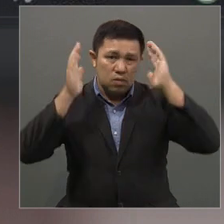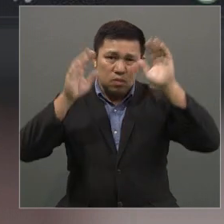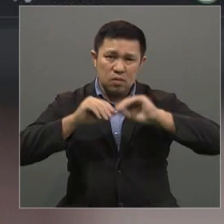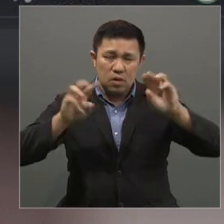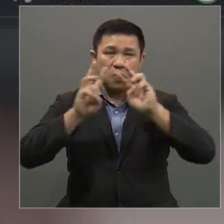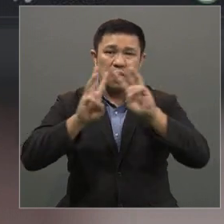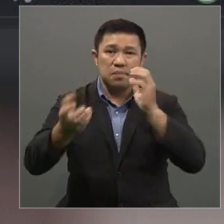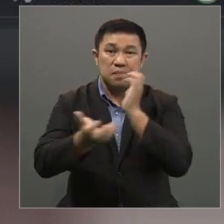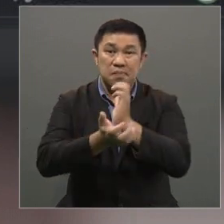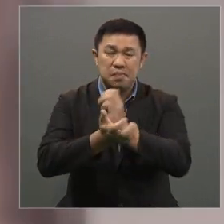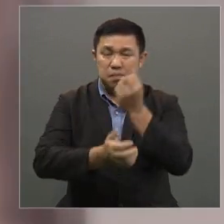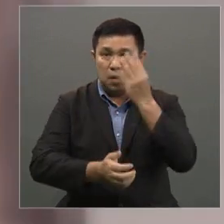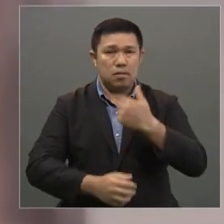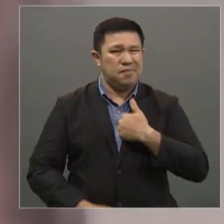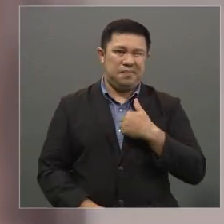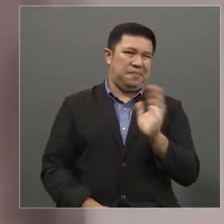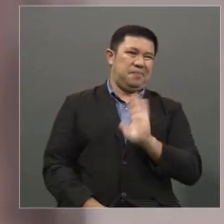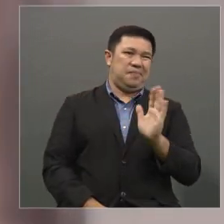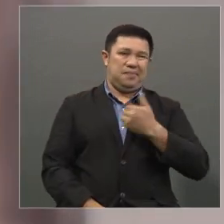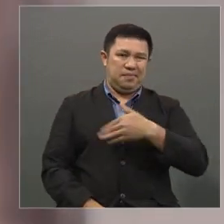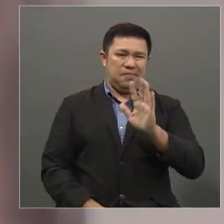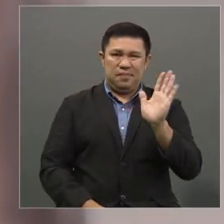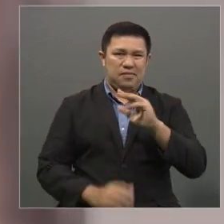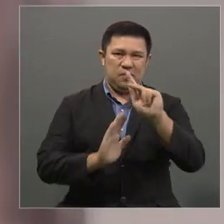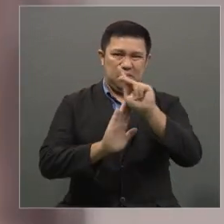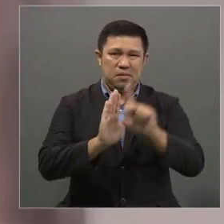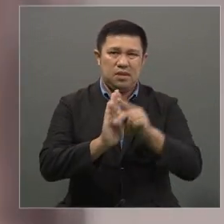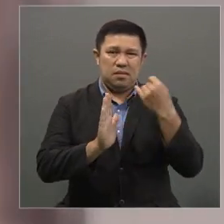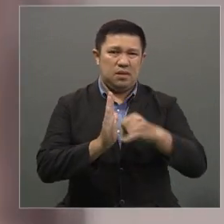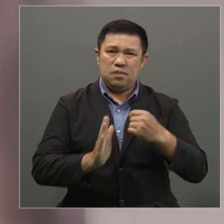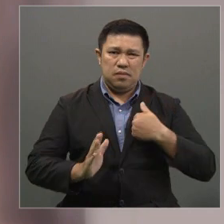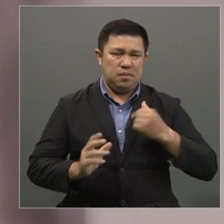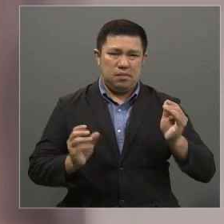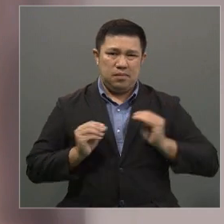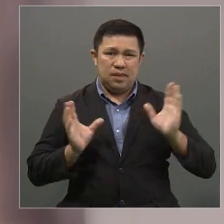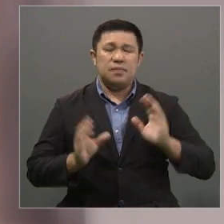พนันจำนวนมากแต่เธอปฏิเสธไปเพราะไม่อยากทำผิดกฎหมายค่ะ